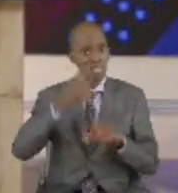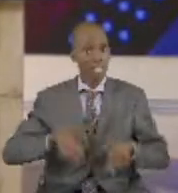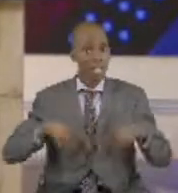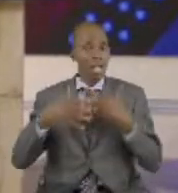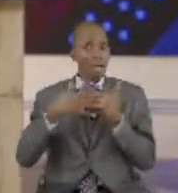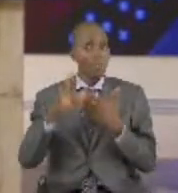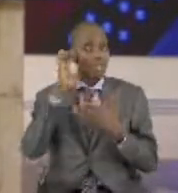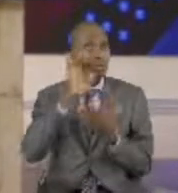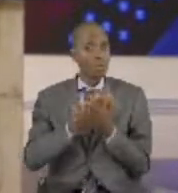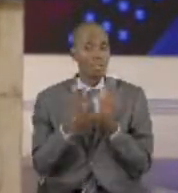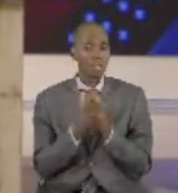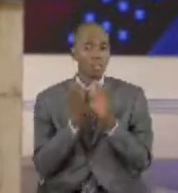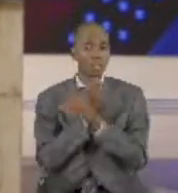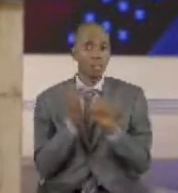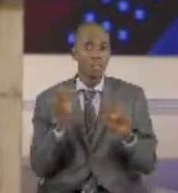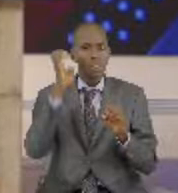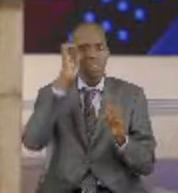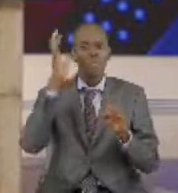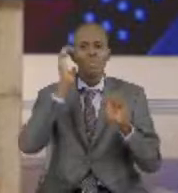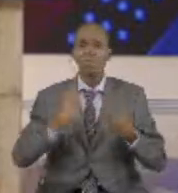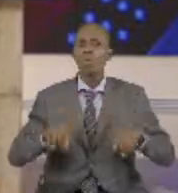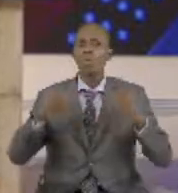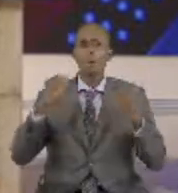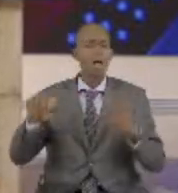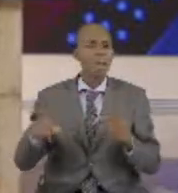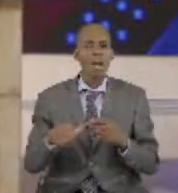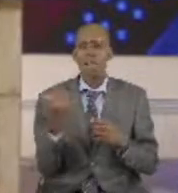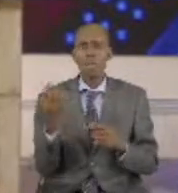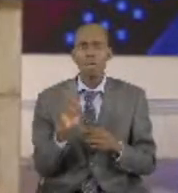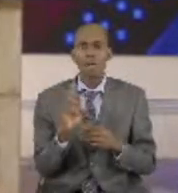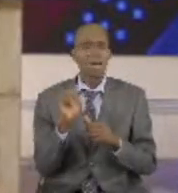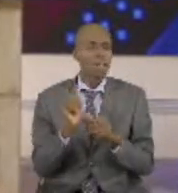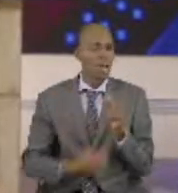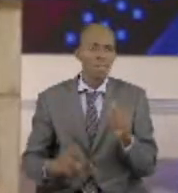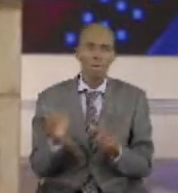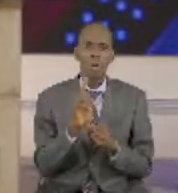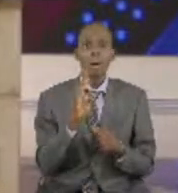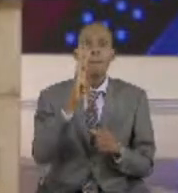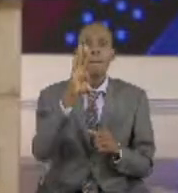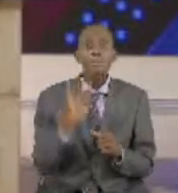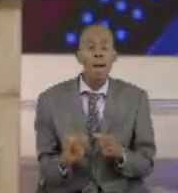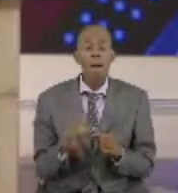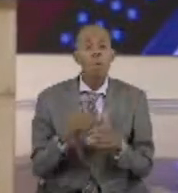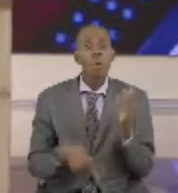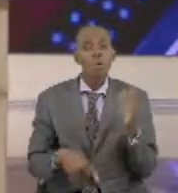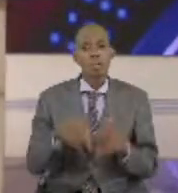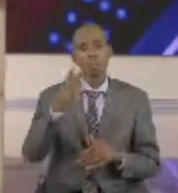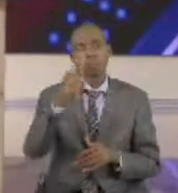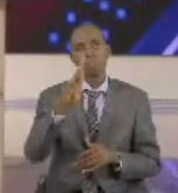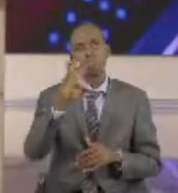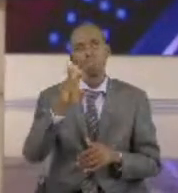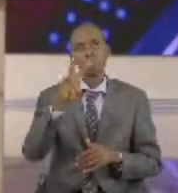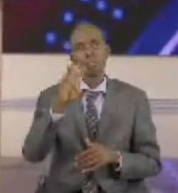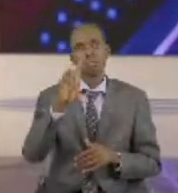Après qu'il a été converti, il allait partout. S'il devait aller quelque part, Il allait partout avec par la